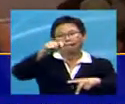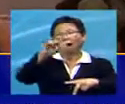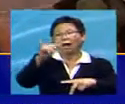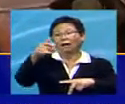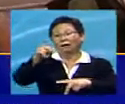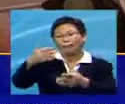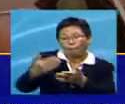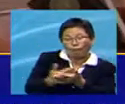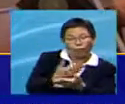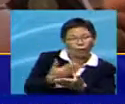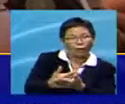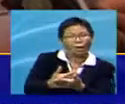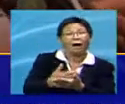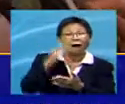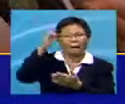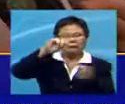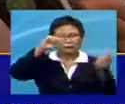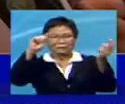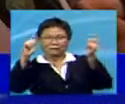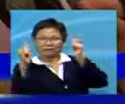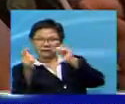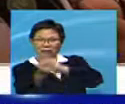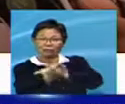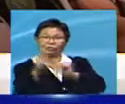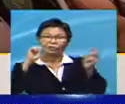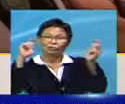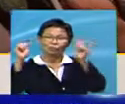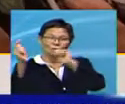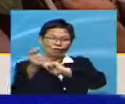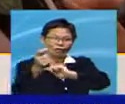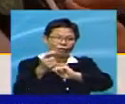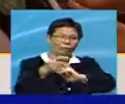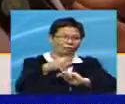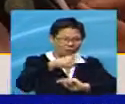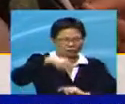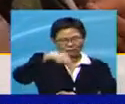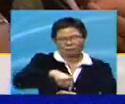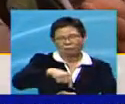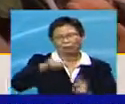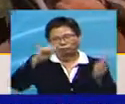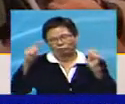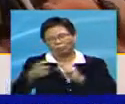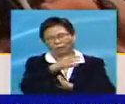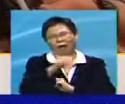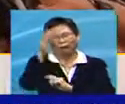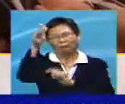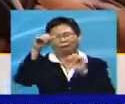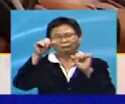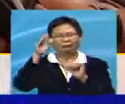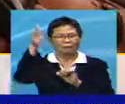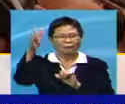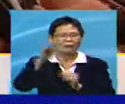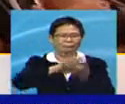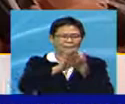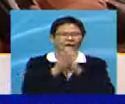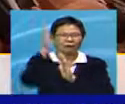akan merubah corak ke di persekitaran ini dan ianya akan boleh